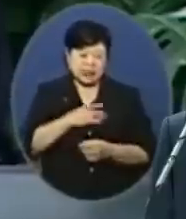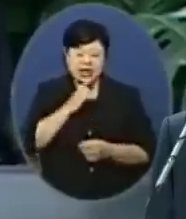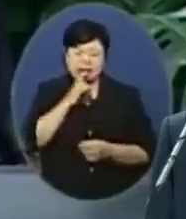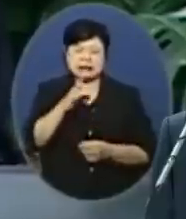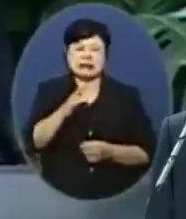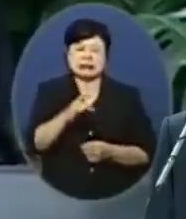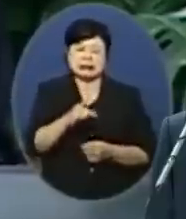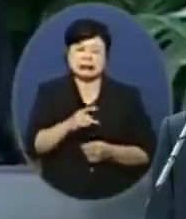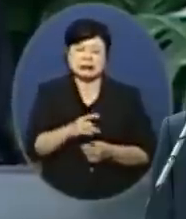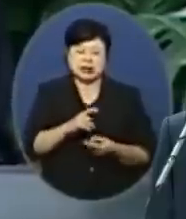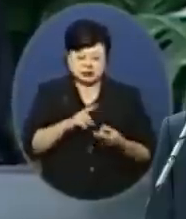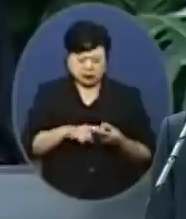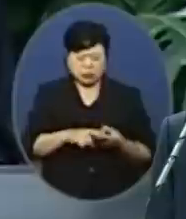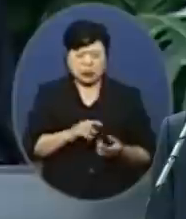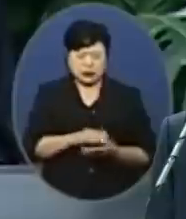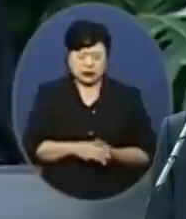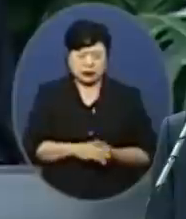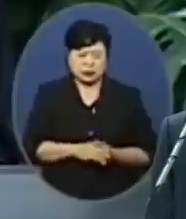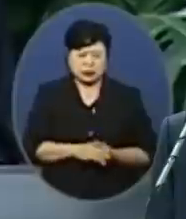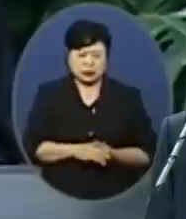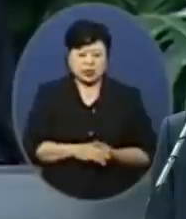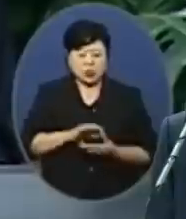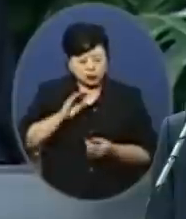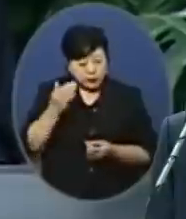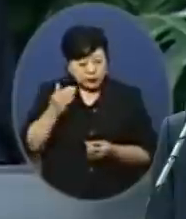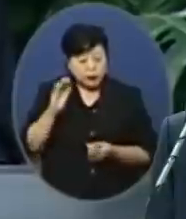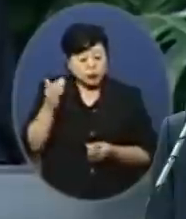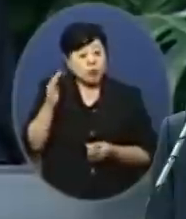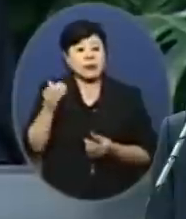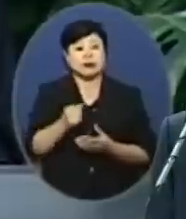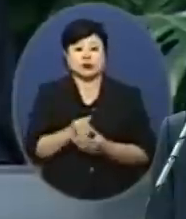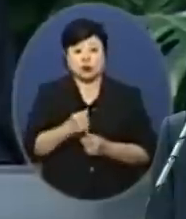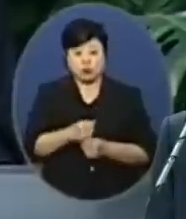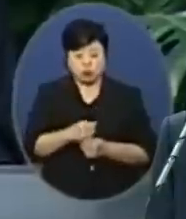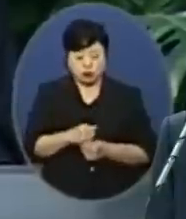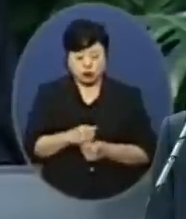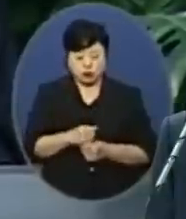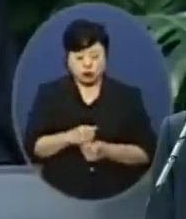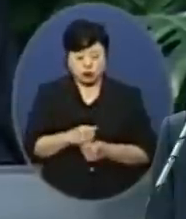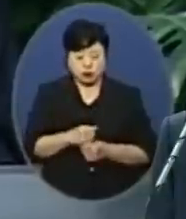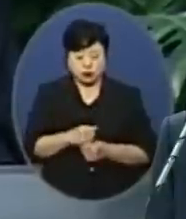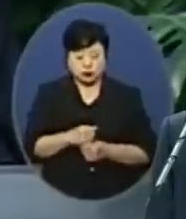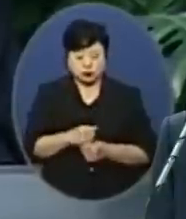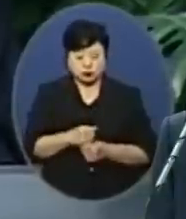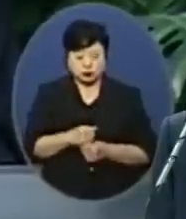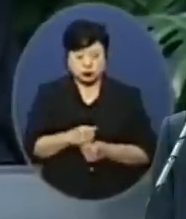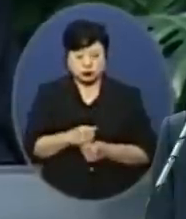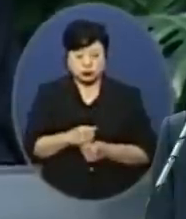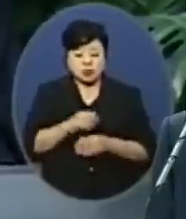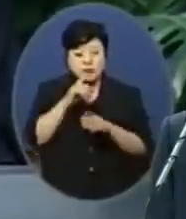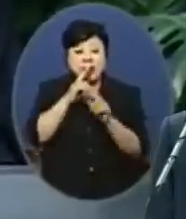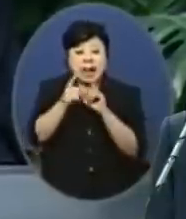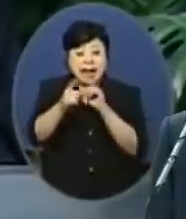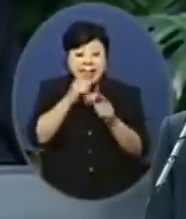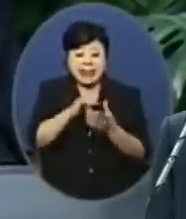된다 하면 안 되게 만들어가는 것입니다. 나는 된다 하면 되도록 만들어가는 것입니다. 말이